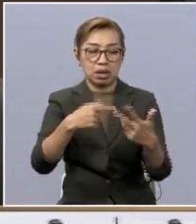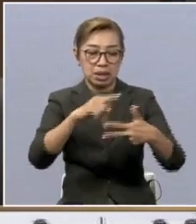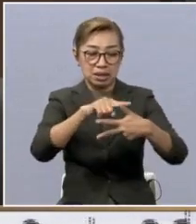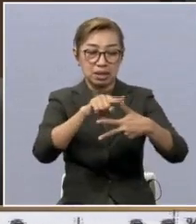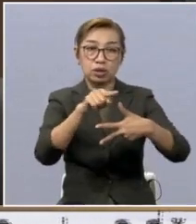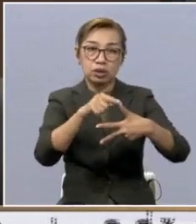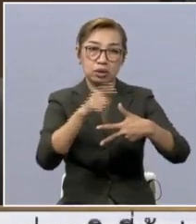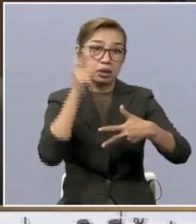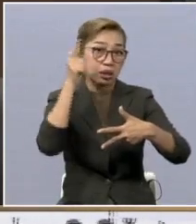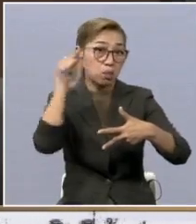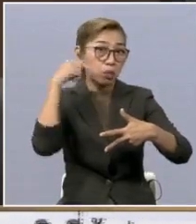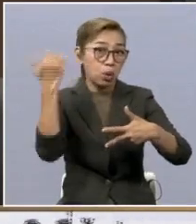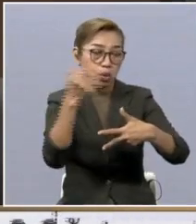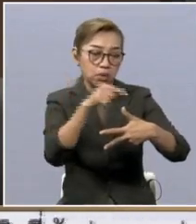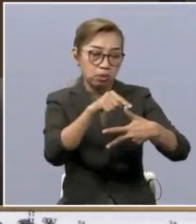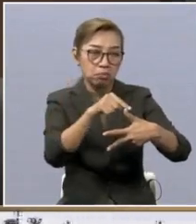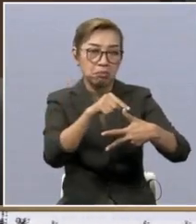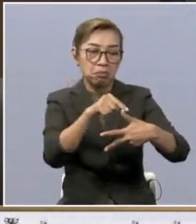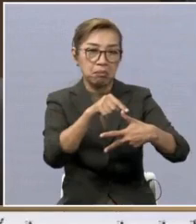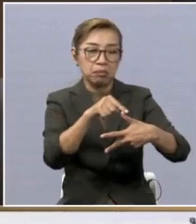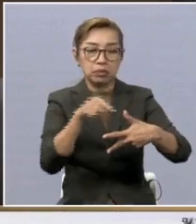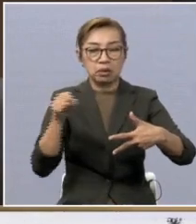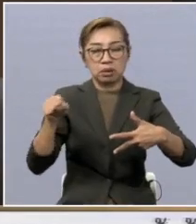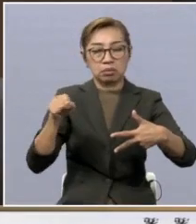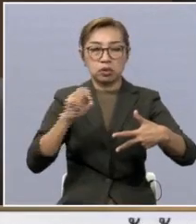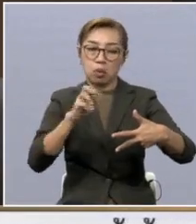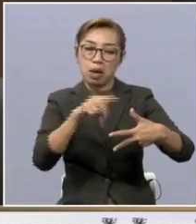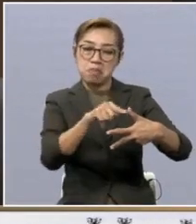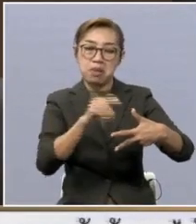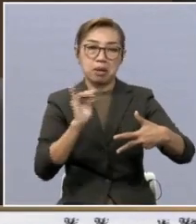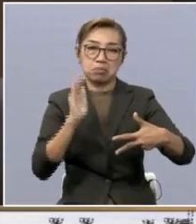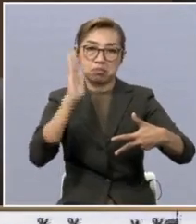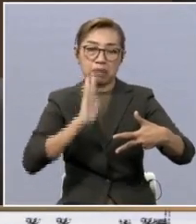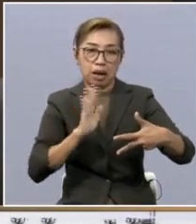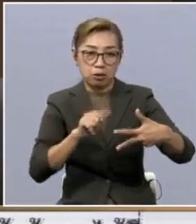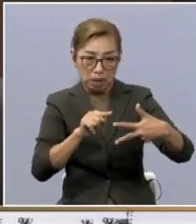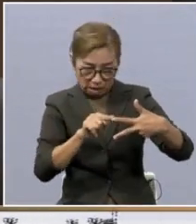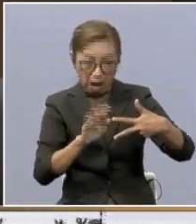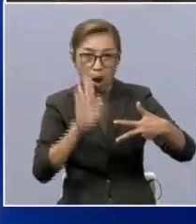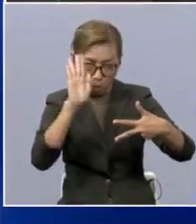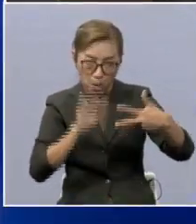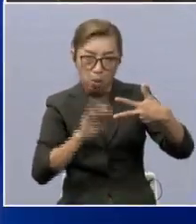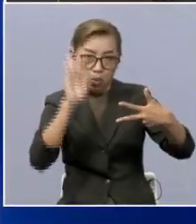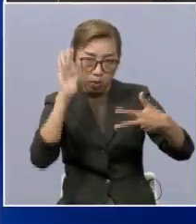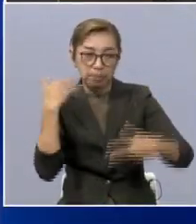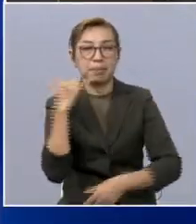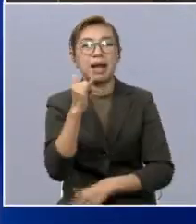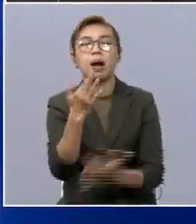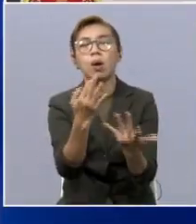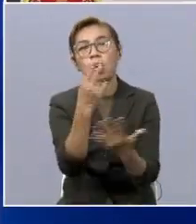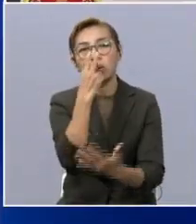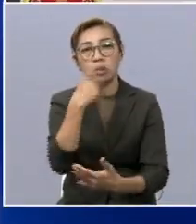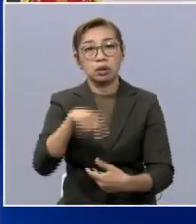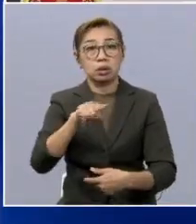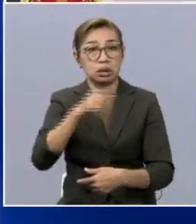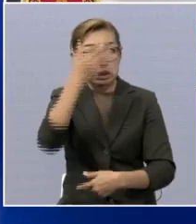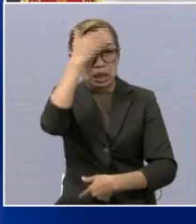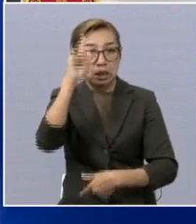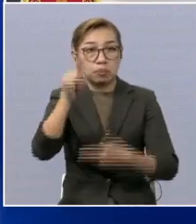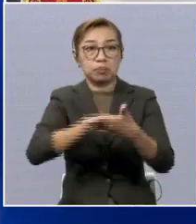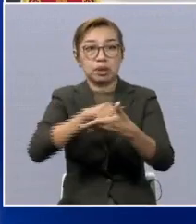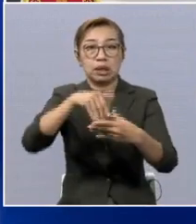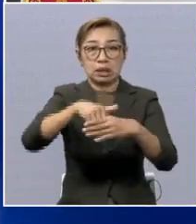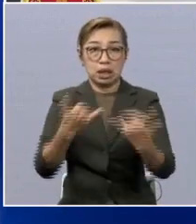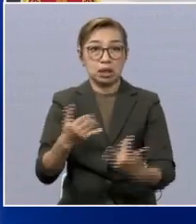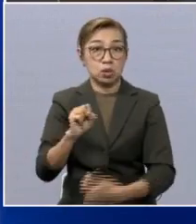นี้ก็คือเป็นอีกมุมนึงอีกมุมมองนึงของสว.ท่านนี้นะครับ ก็อย่าลืมว่าในการเลือกตั้งครั้งนี้เนี่ยสว.เองยังคงมีอำนาจในการเลือกน